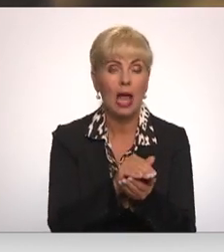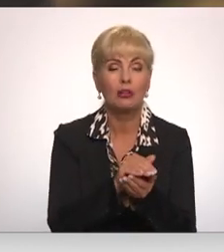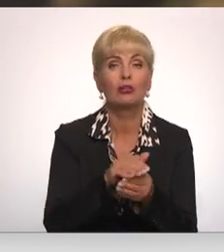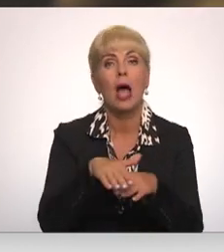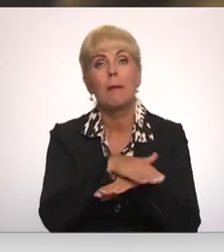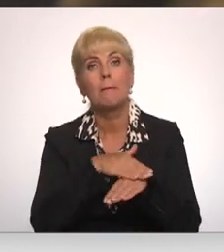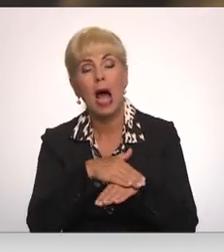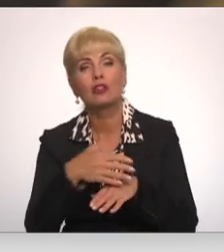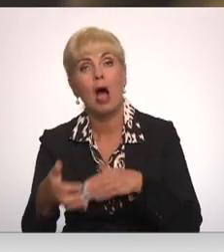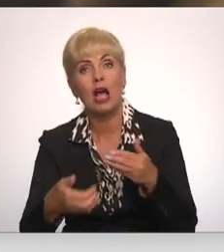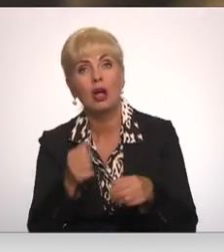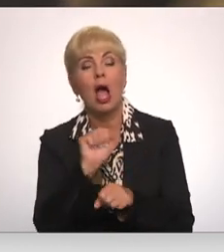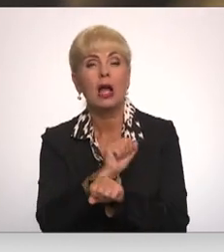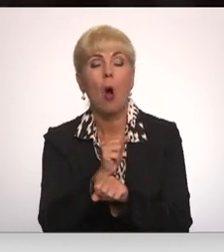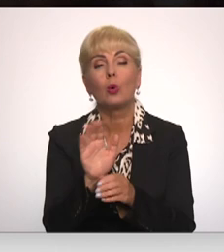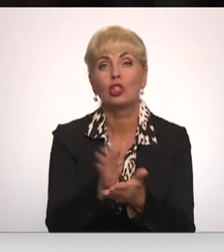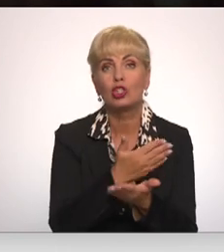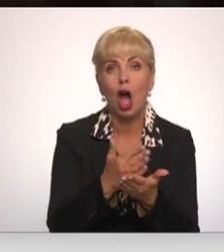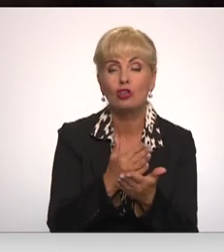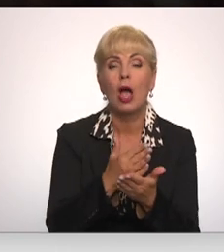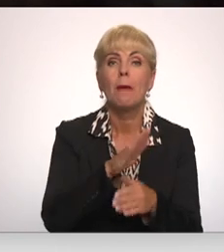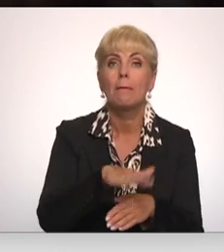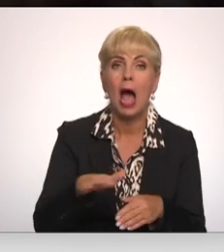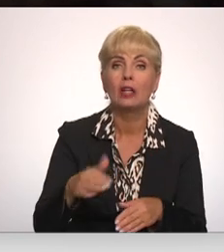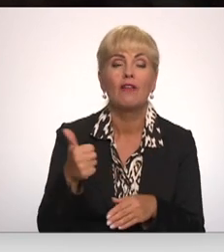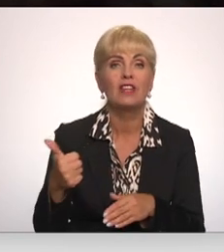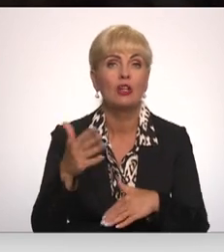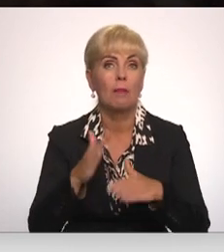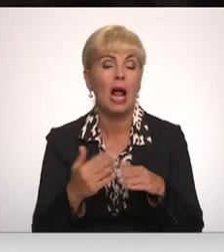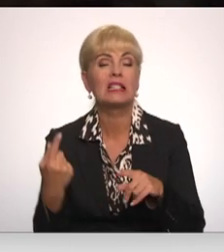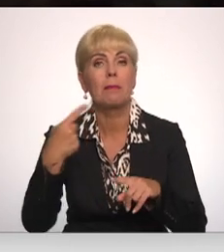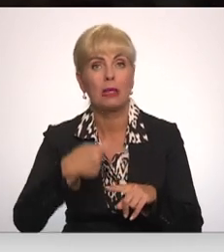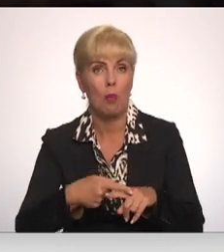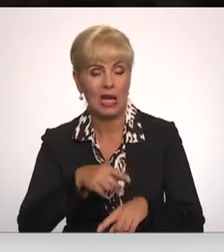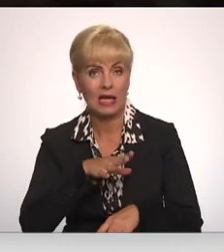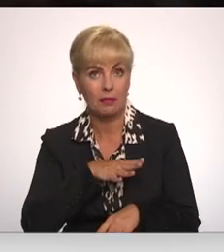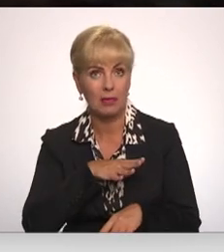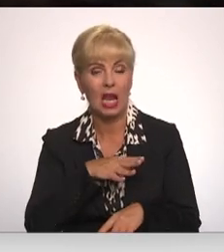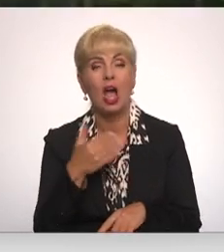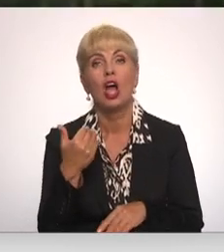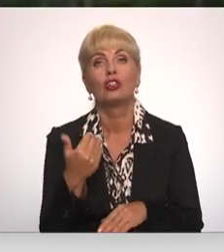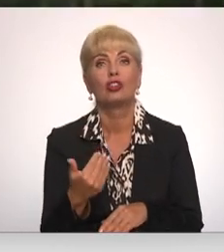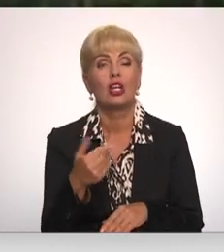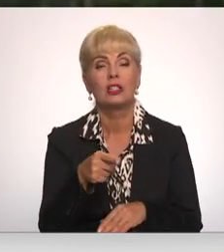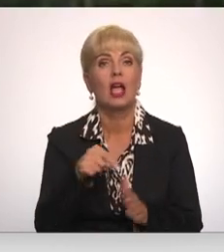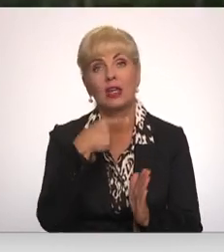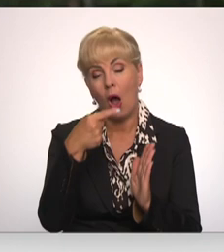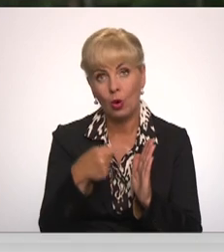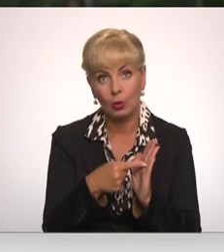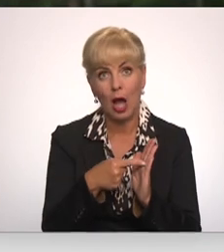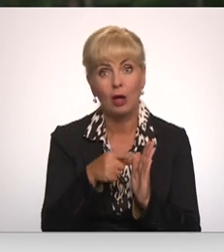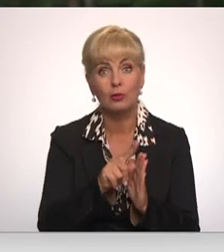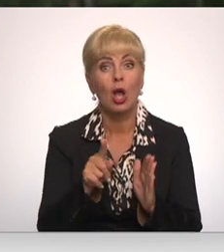kapa atrakšana un kaulu sašķirošana, to starp bērnu, viņu praksē bija pirmo reizi. Šis jautājums ir